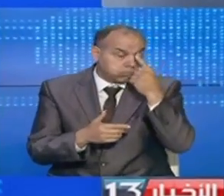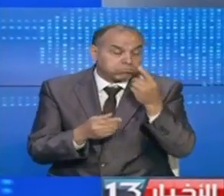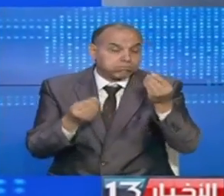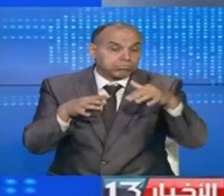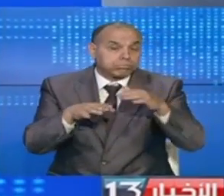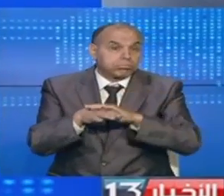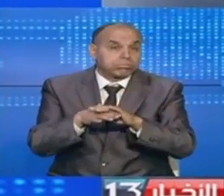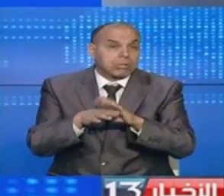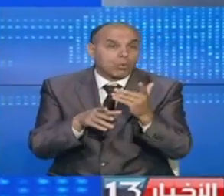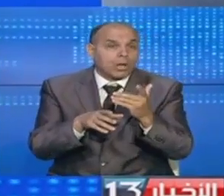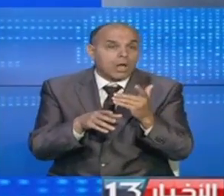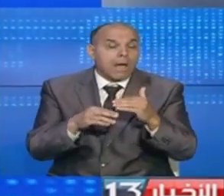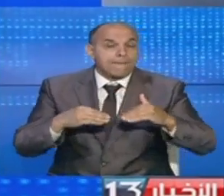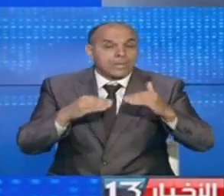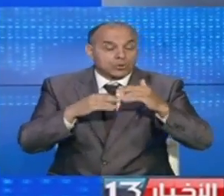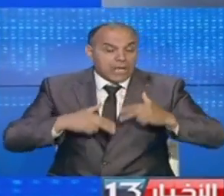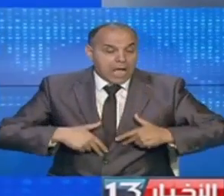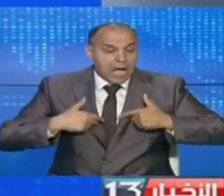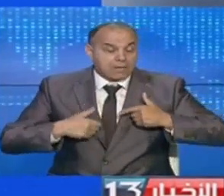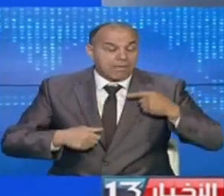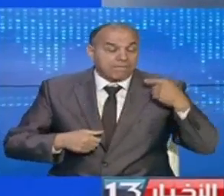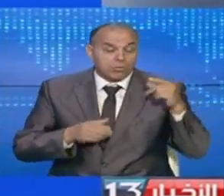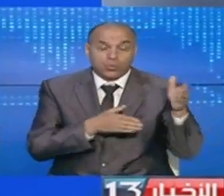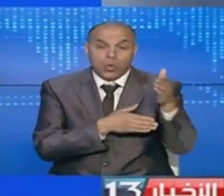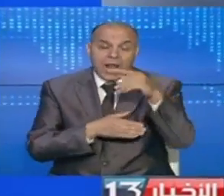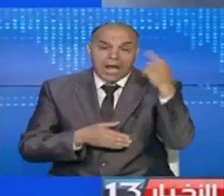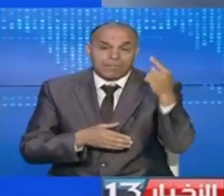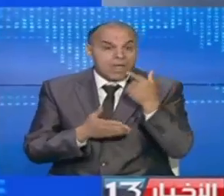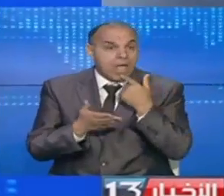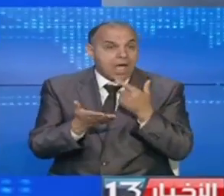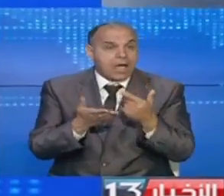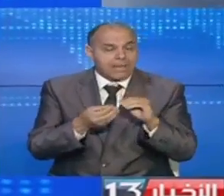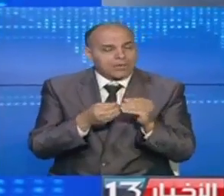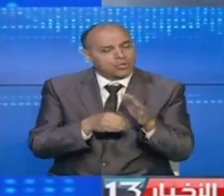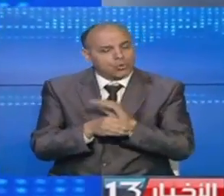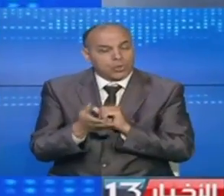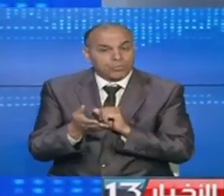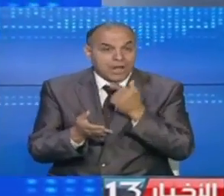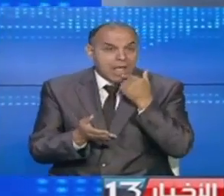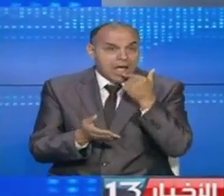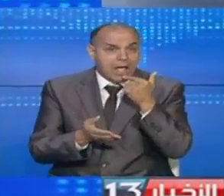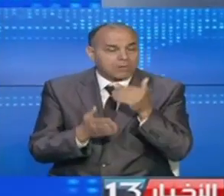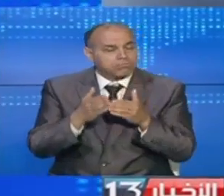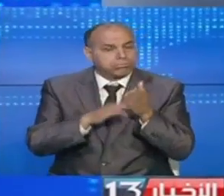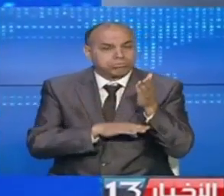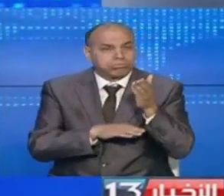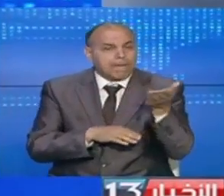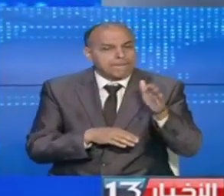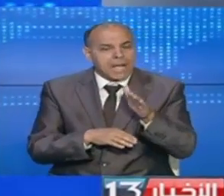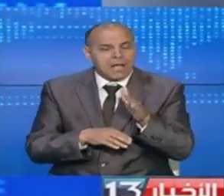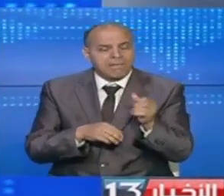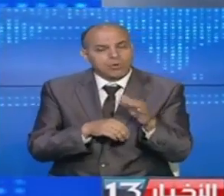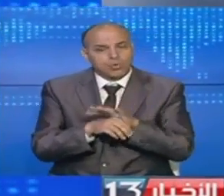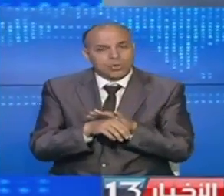في المجالات الأساسية لمستويات المعيشة في معظم دول العالم جراء أزمة كورونا، فيما تجاوز عدد الوفيات